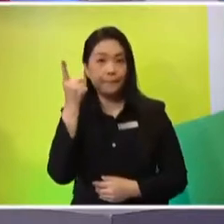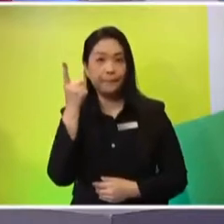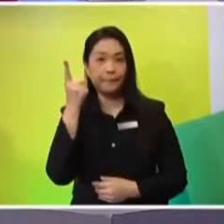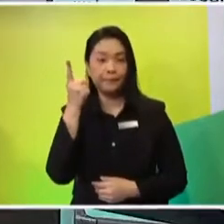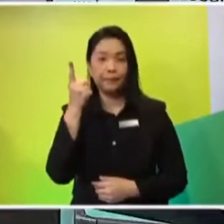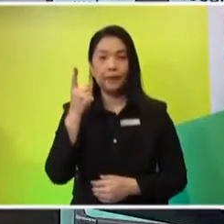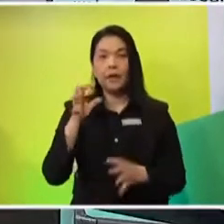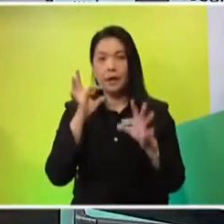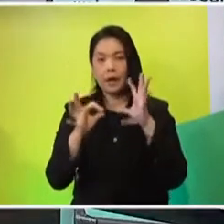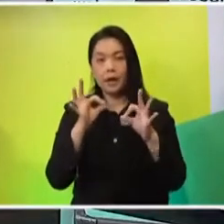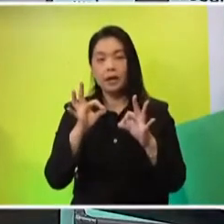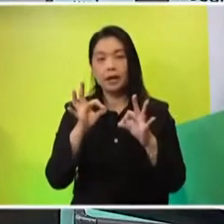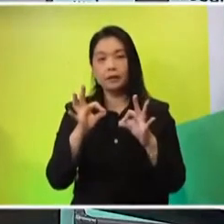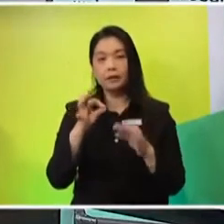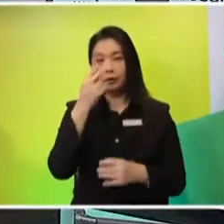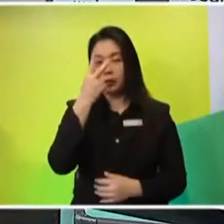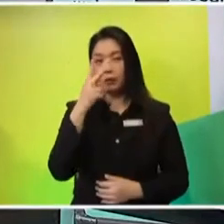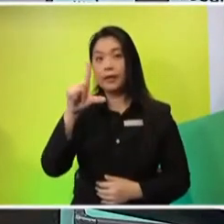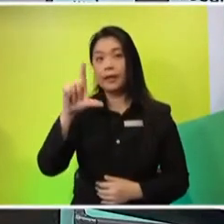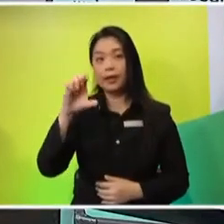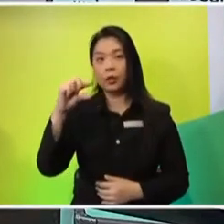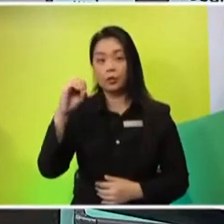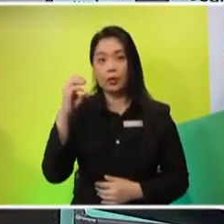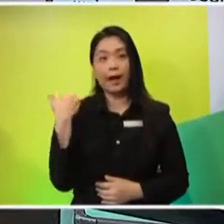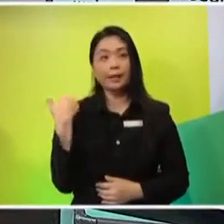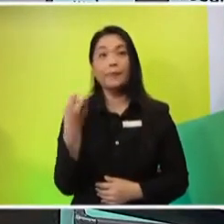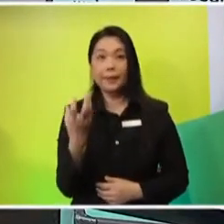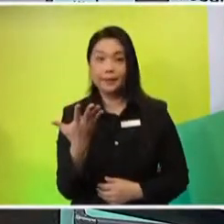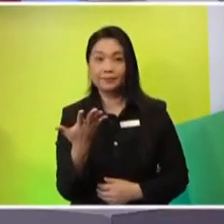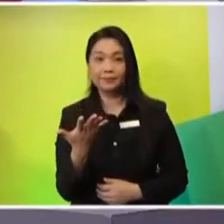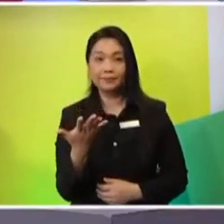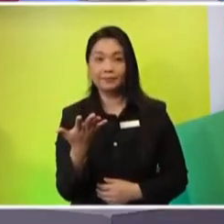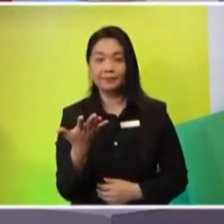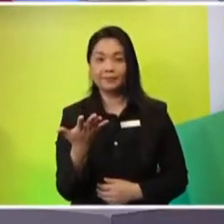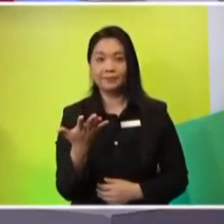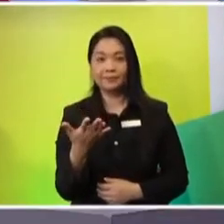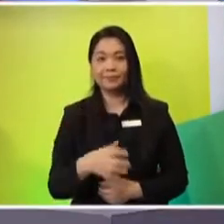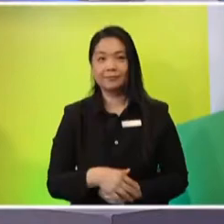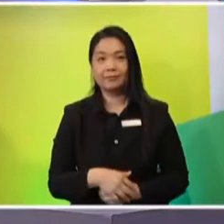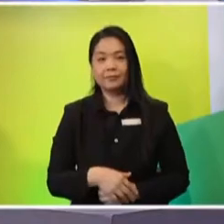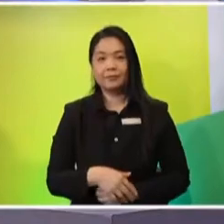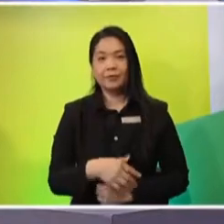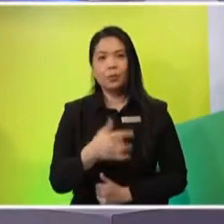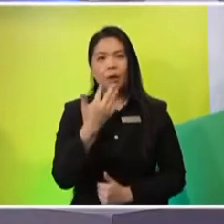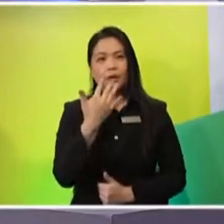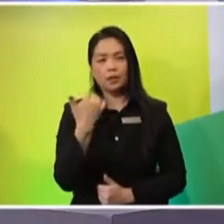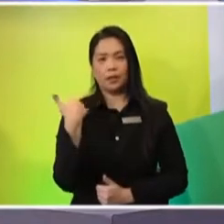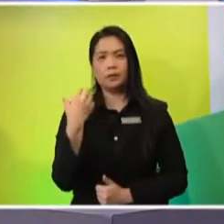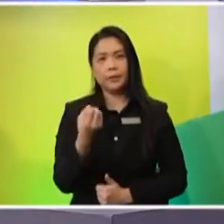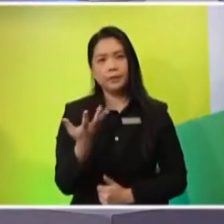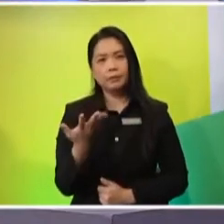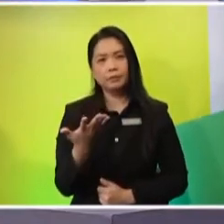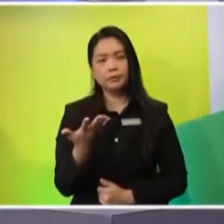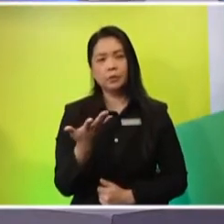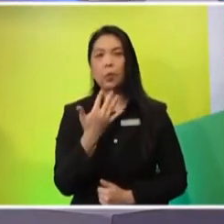Okey, kalau Lego ni ada berapa? Lego ada satu. Kalau Lego, cikgu kan? Kalau Lego. Oh, kalau kalau